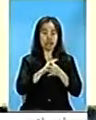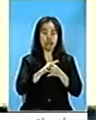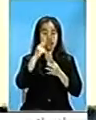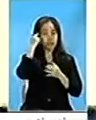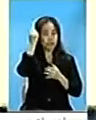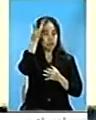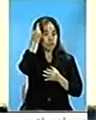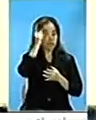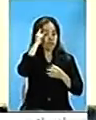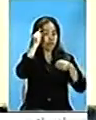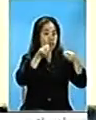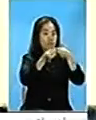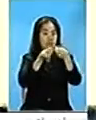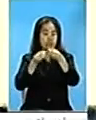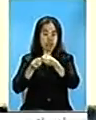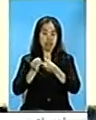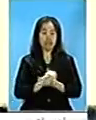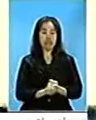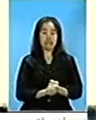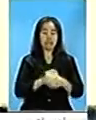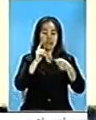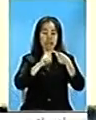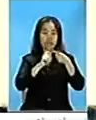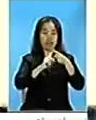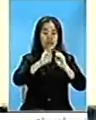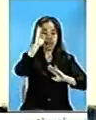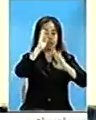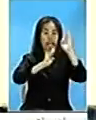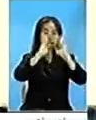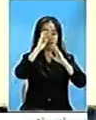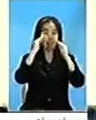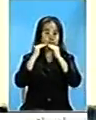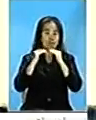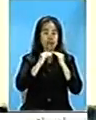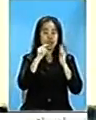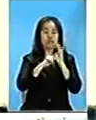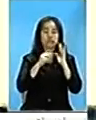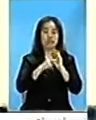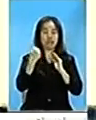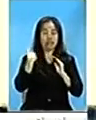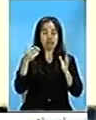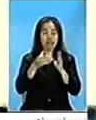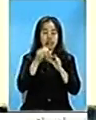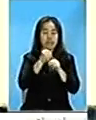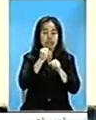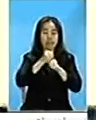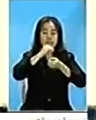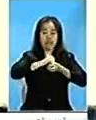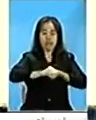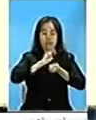เห็นในประเด็นแรกเลยก็คือว่าประชาธิปไตยนั้นมันเป็นเรื่องของการมีส่วนร่วมของประชาช